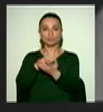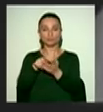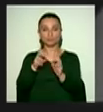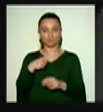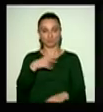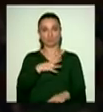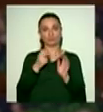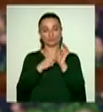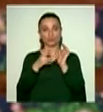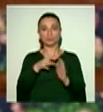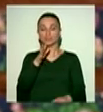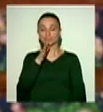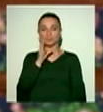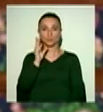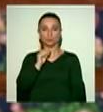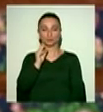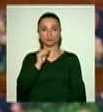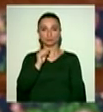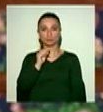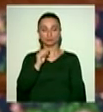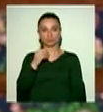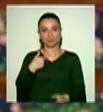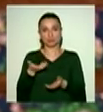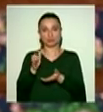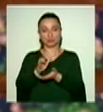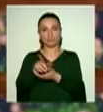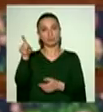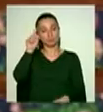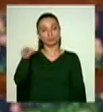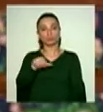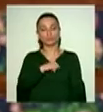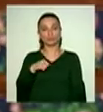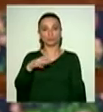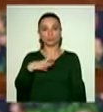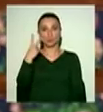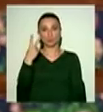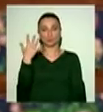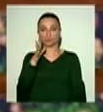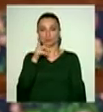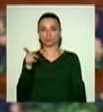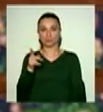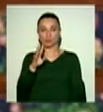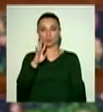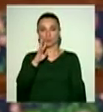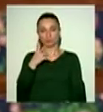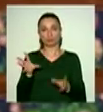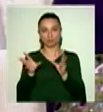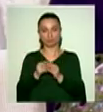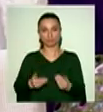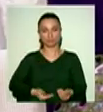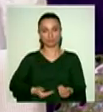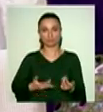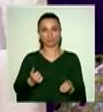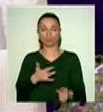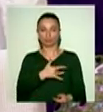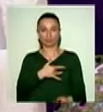ჰქონდათ გეგმები? მე ვიხავი 18-ის, როცა გავიცანი და თვითონი ხო 25-ის. 4